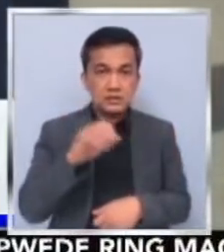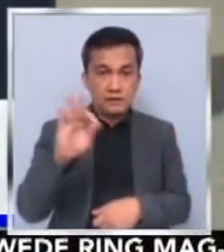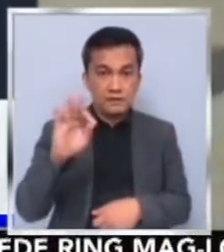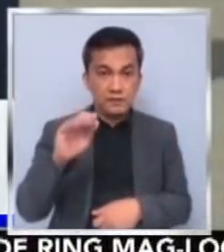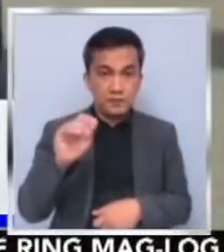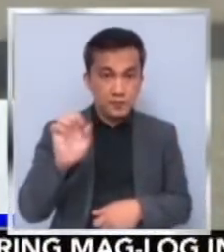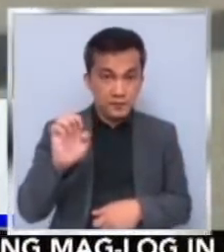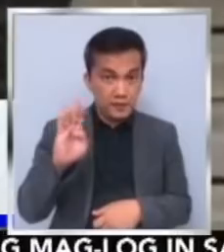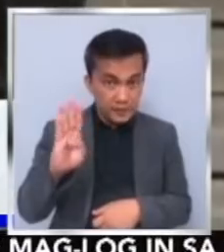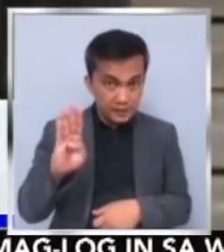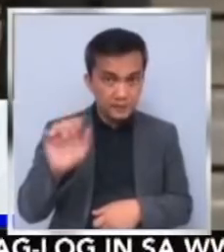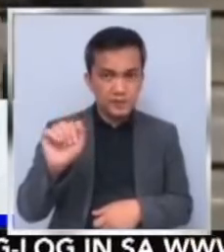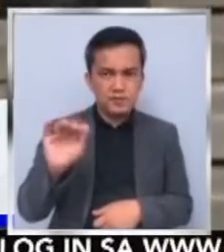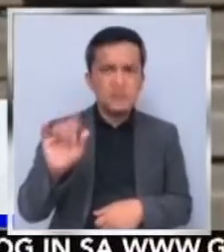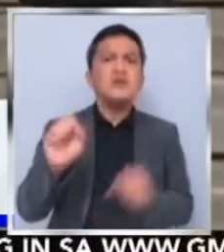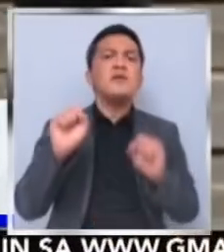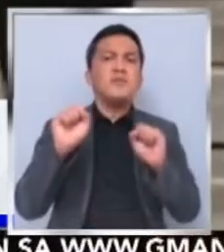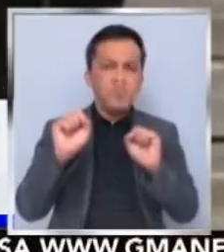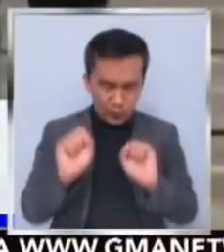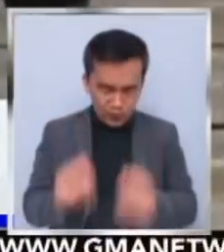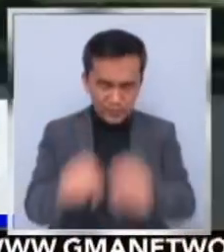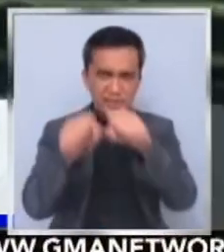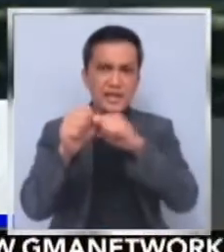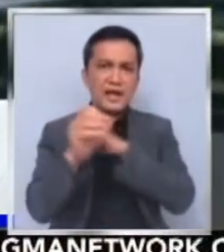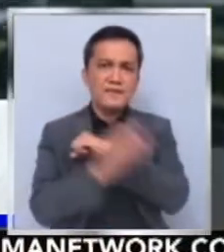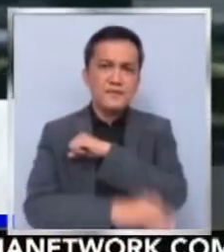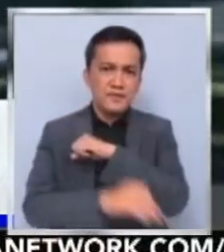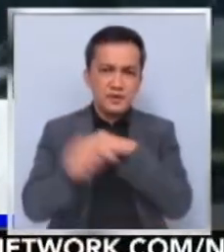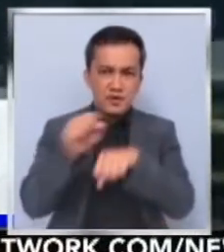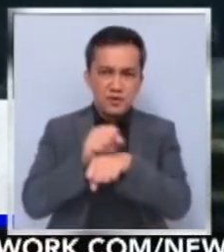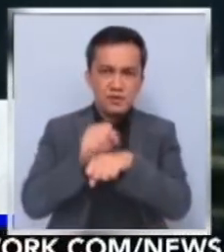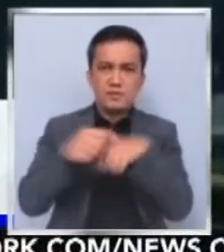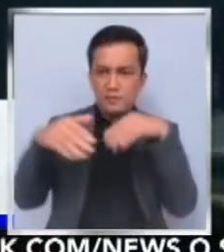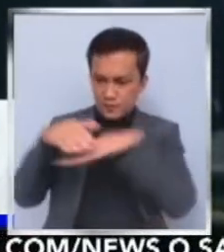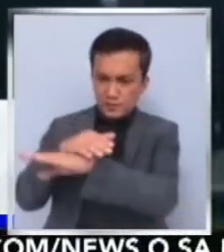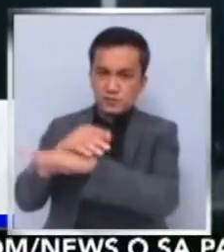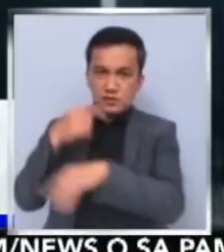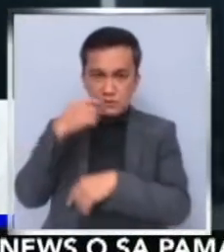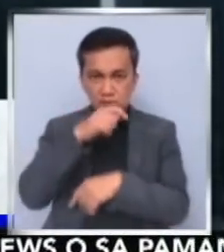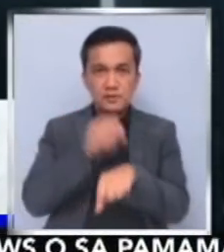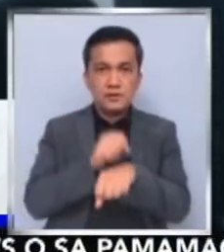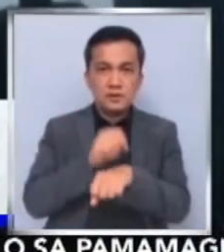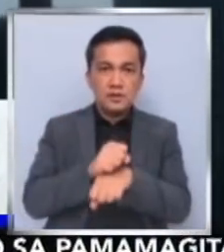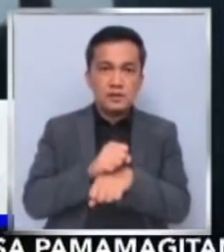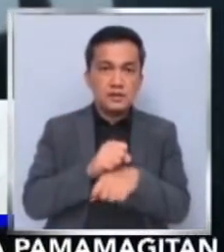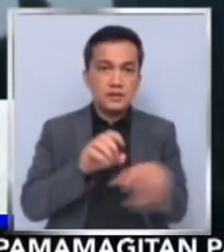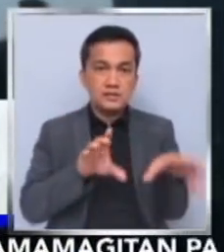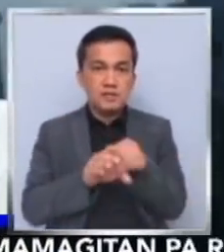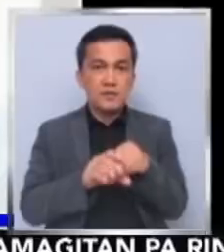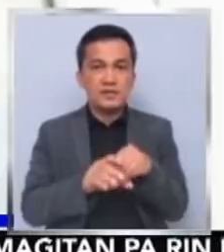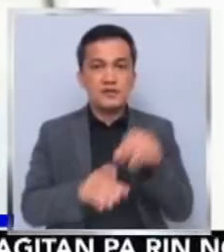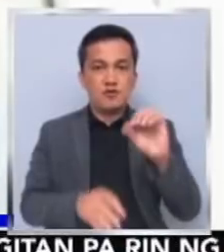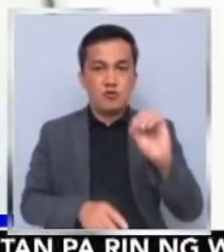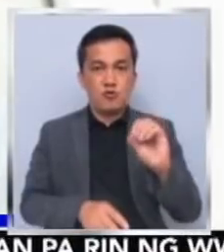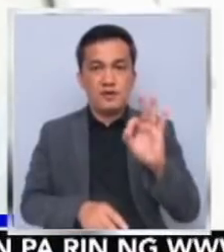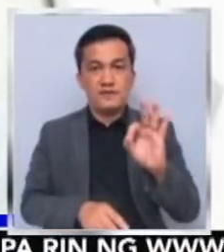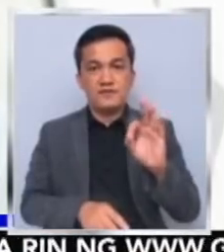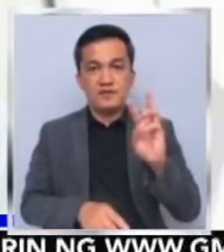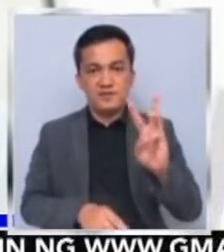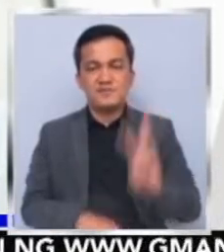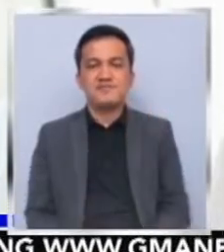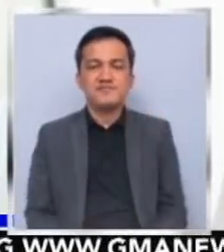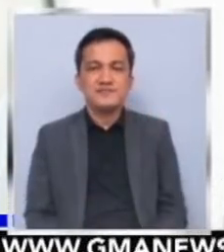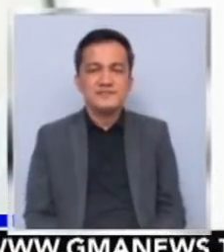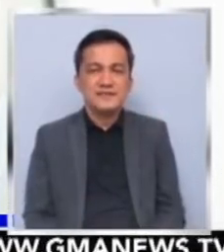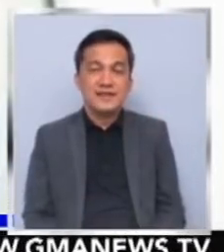ulit pumasok ang mga dayuhang manggagawa sa Taiwan para magtrabaho kabilang na ang mga OFWs. Excited, ganoon,